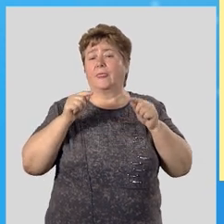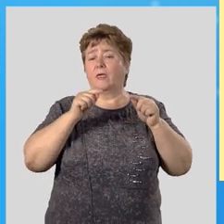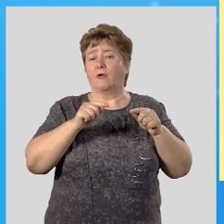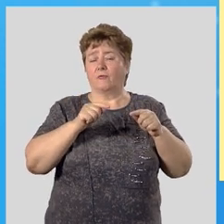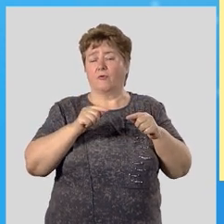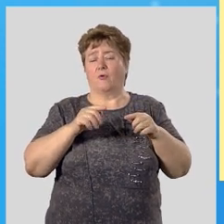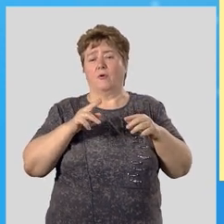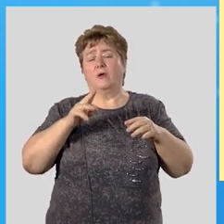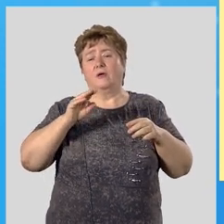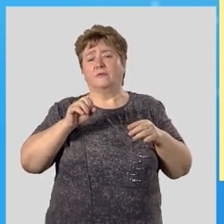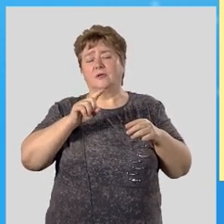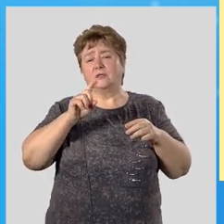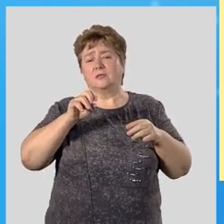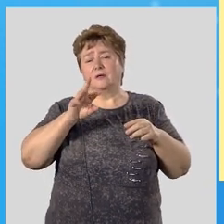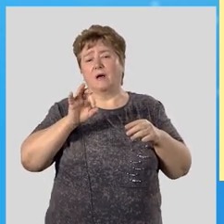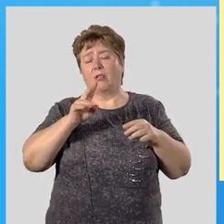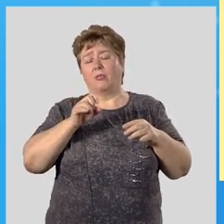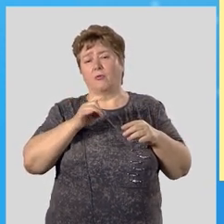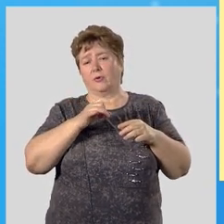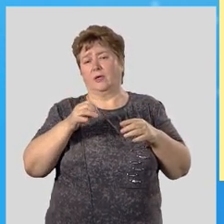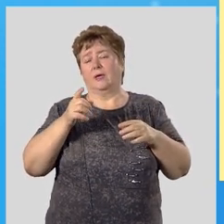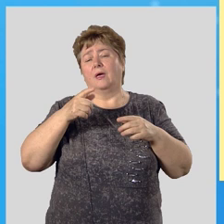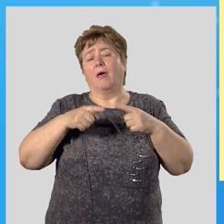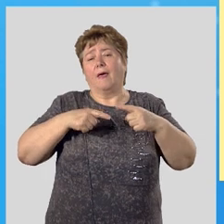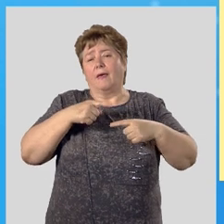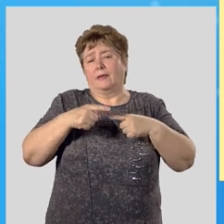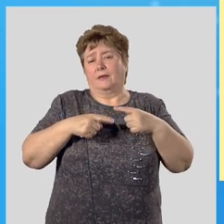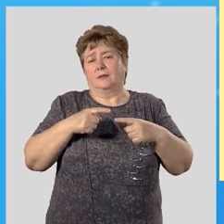его физиологии, генетики,